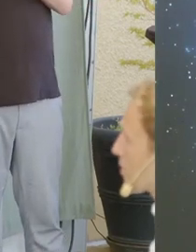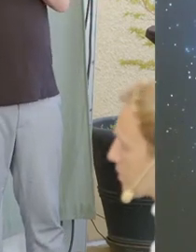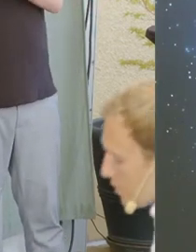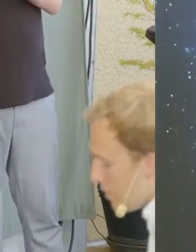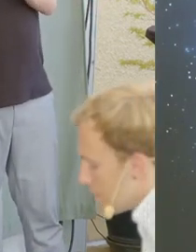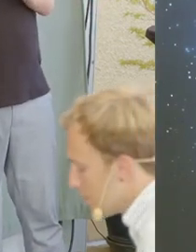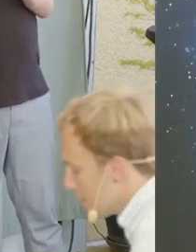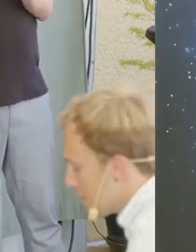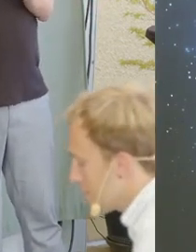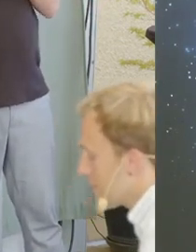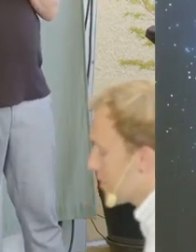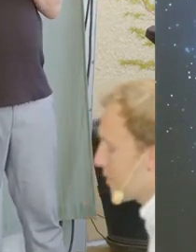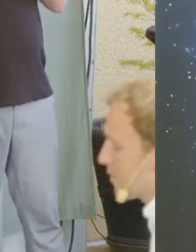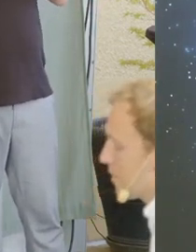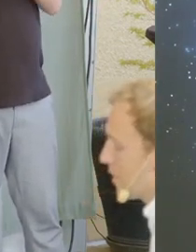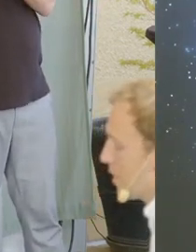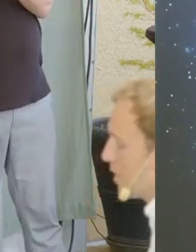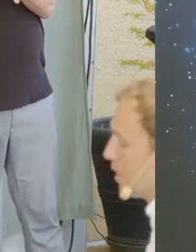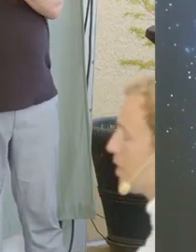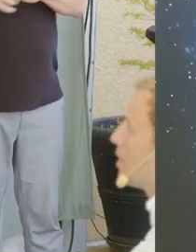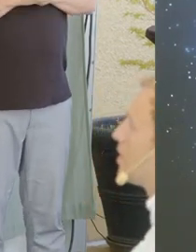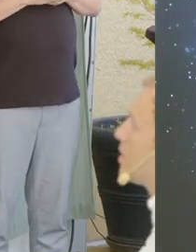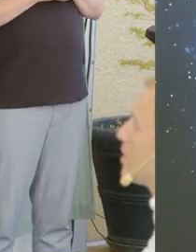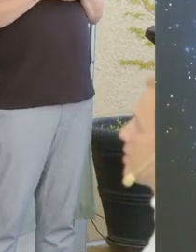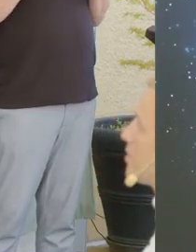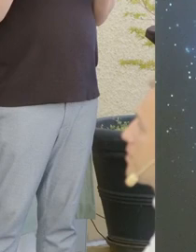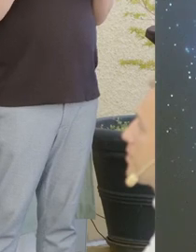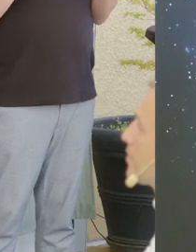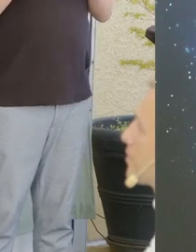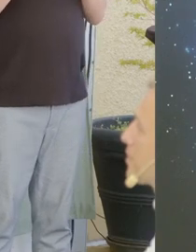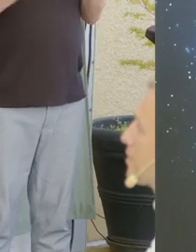det är det spannet vi ska försöka prata om idag.